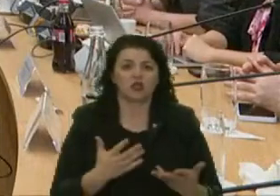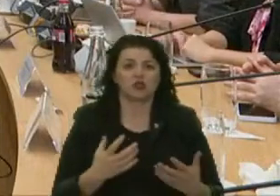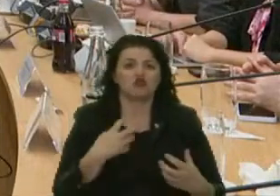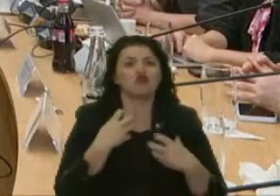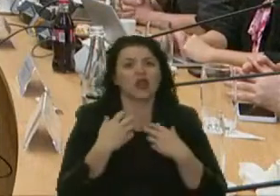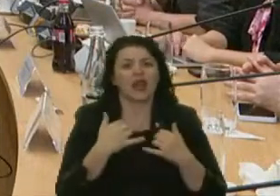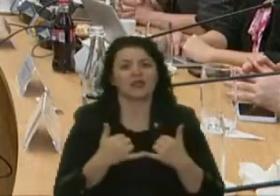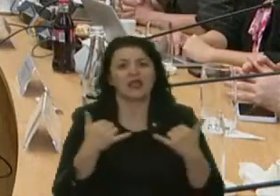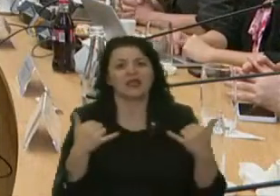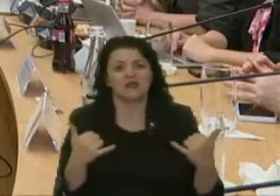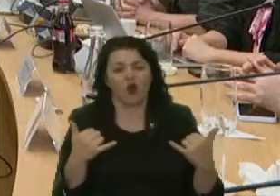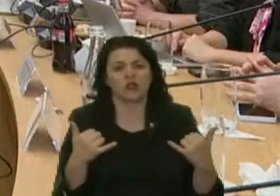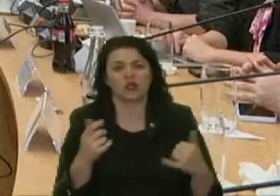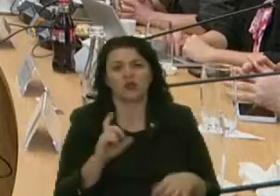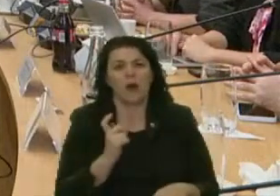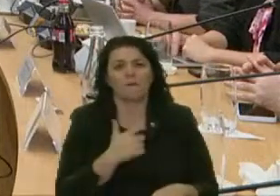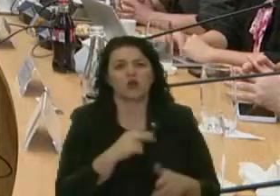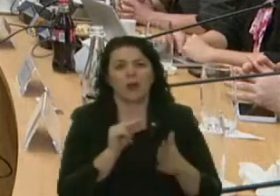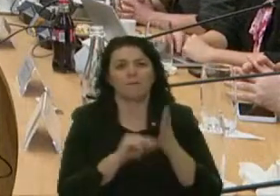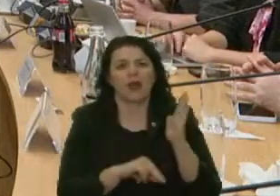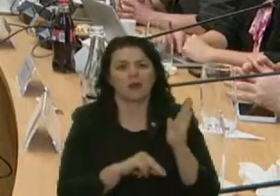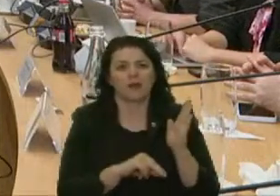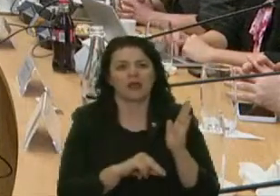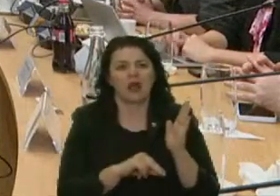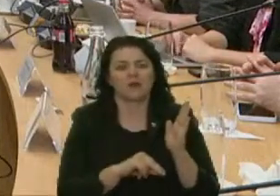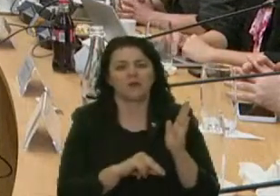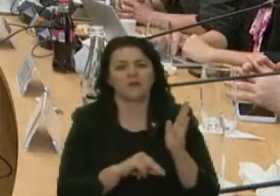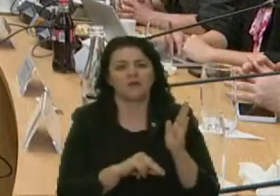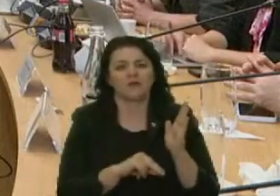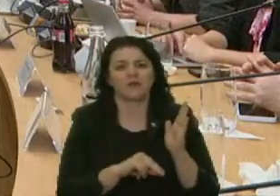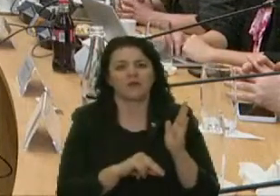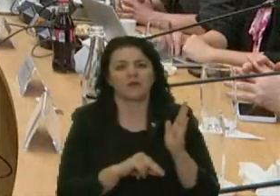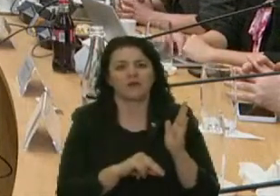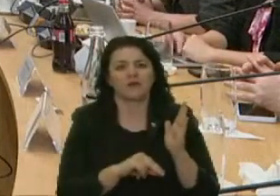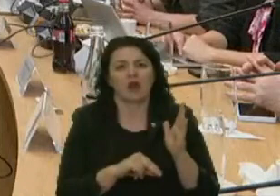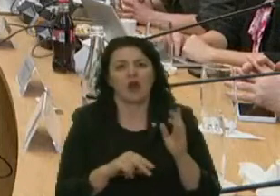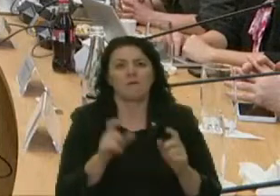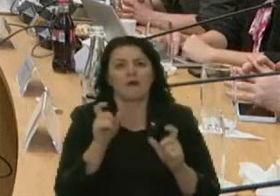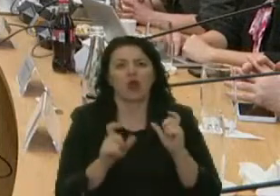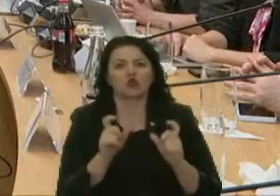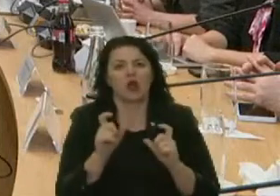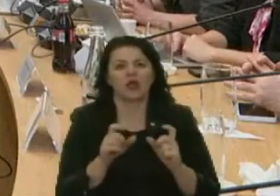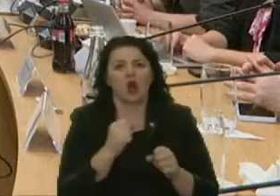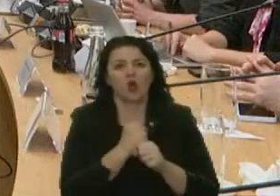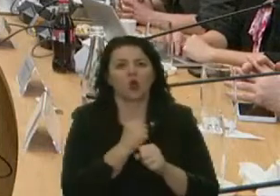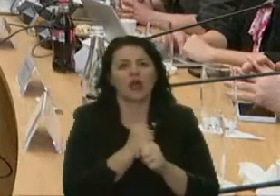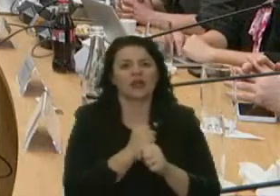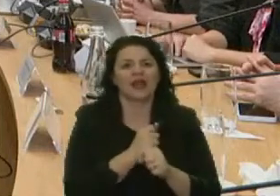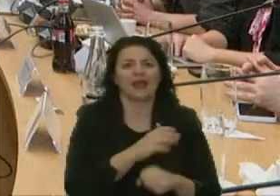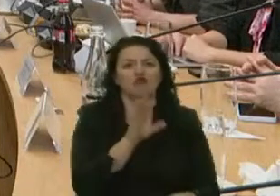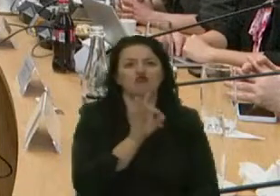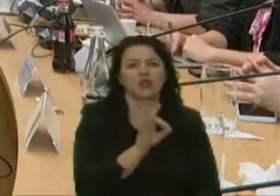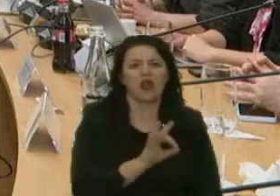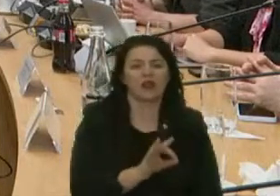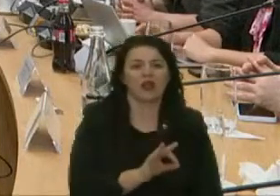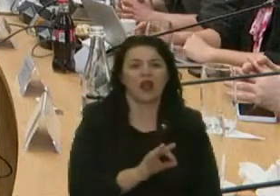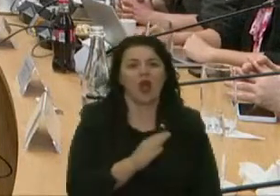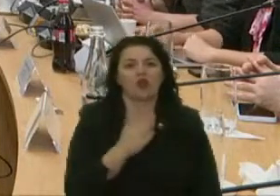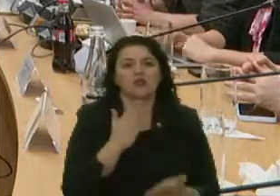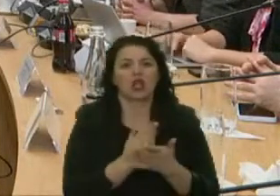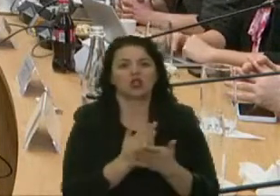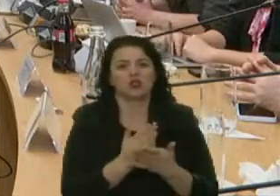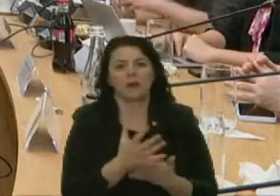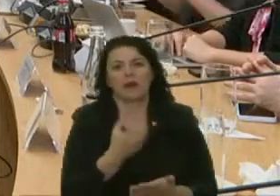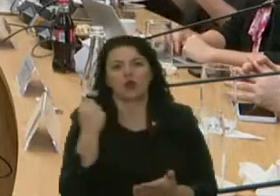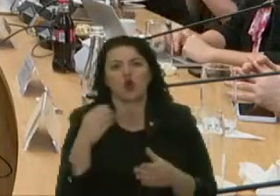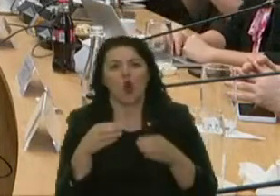dezvoltat cred că nu ne mai putem permite să rămânem cu persoane care lucrează în domeniul ingineriei și au decizii pentru